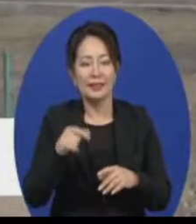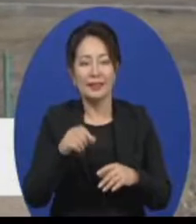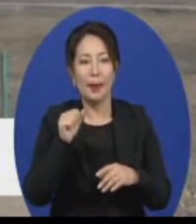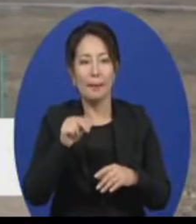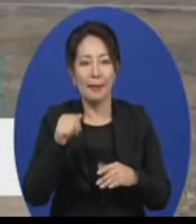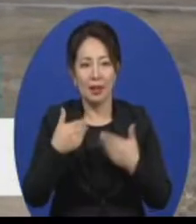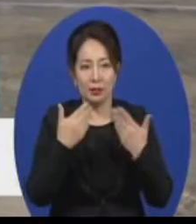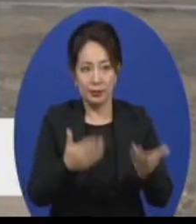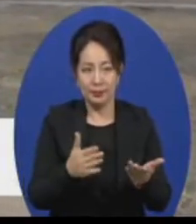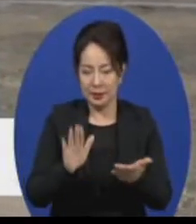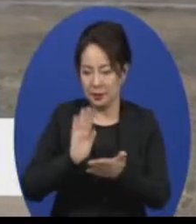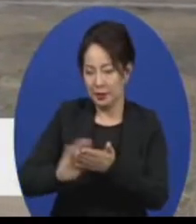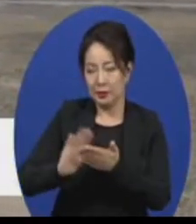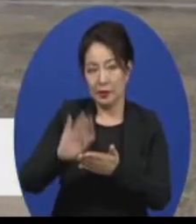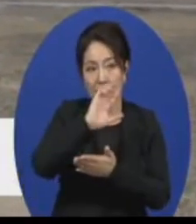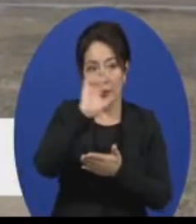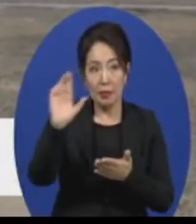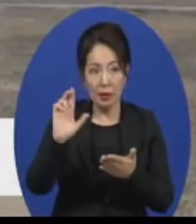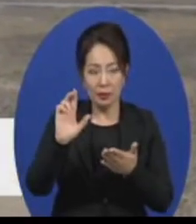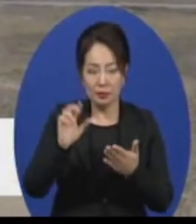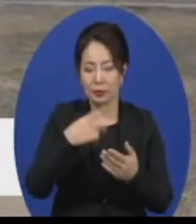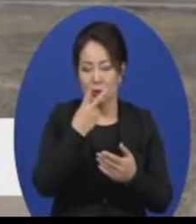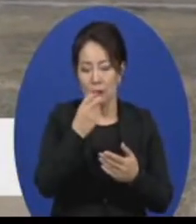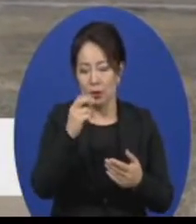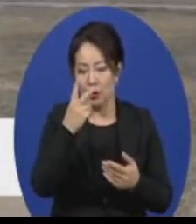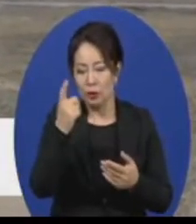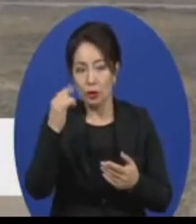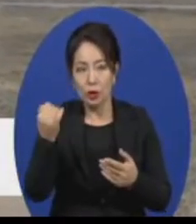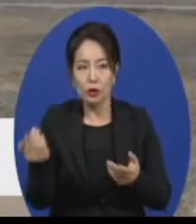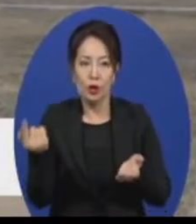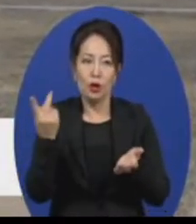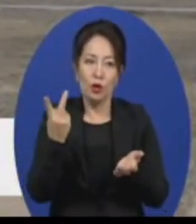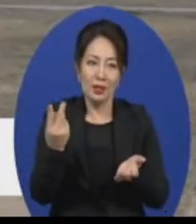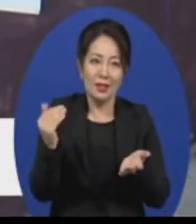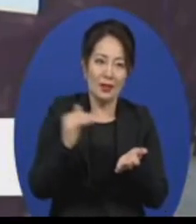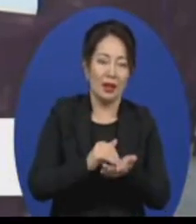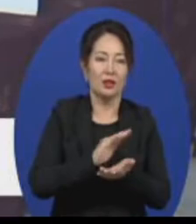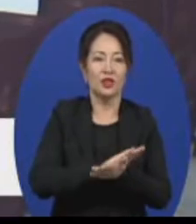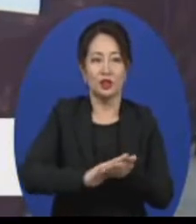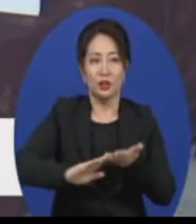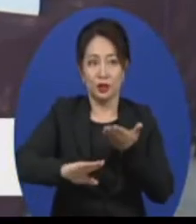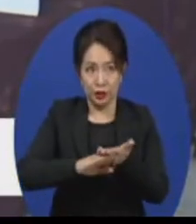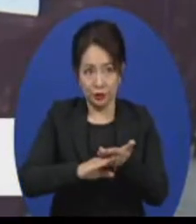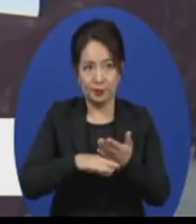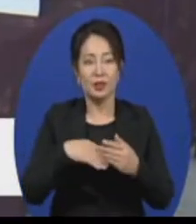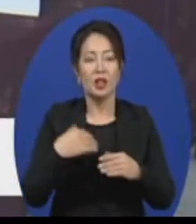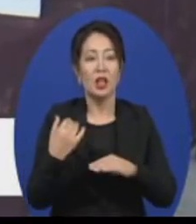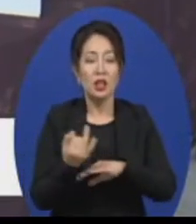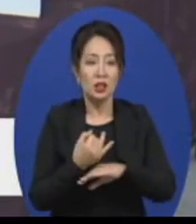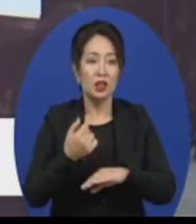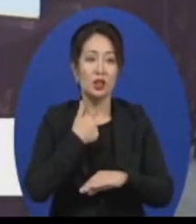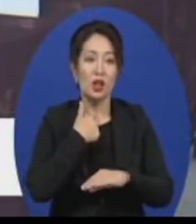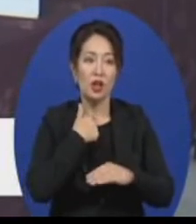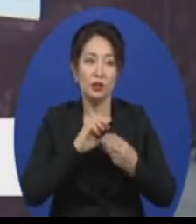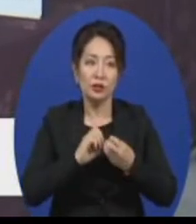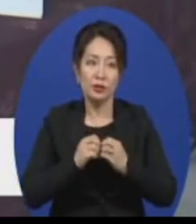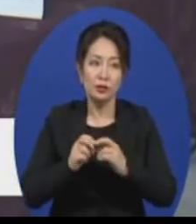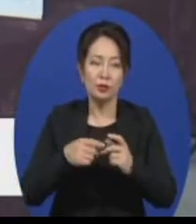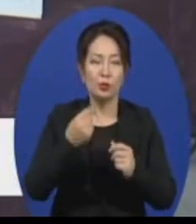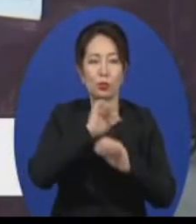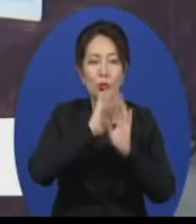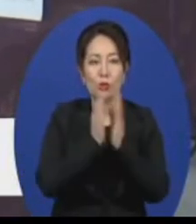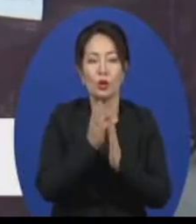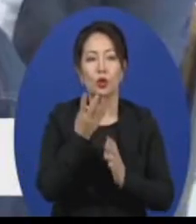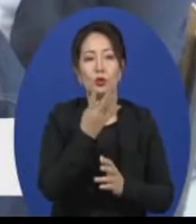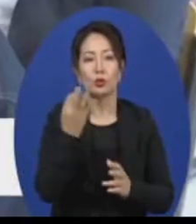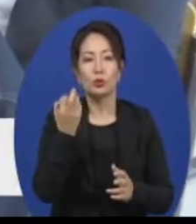цэвэрлэх байгууламжийн хүчин чадлыг 2021 онд багтаа 2 дахин нэмэгдүүлнэ. Шинжилх юм байна. Инженерийн шугам сүлжээний зураг хийх 400 сая